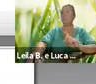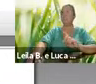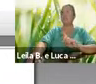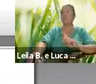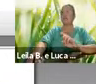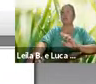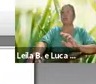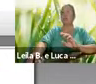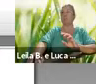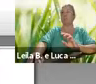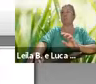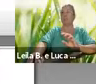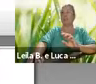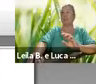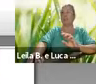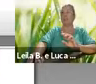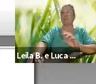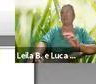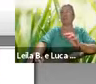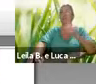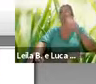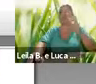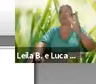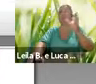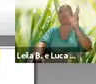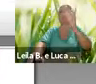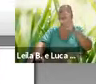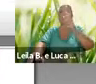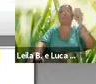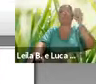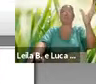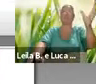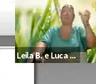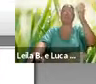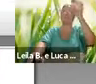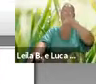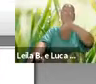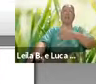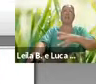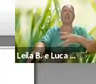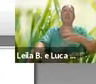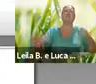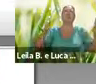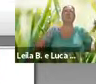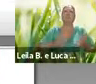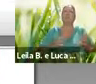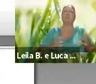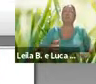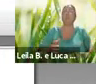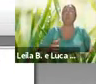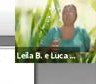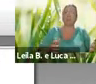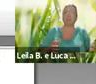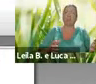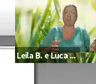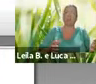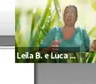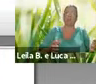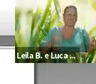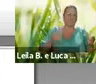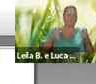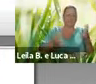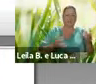Andrea Luiz ha fatto una domanda, no? Già che stiamo parlando di correnti, voltaggio e cose varie, ma il problema do